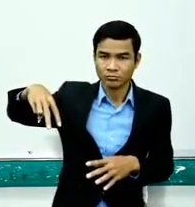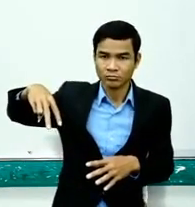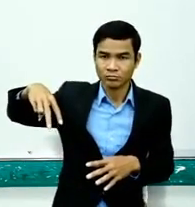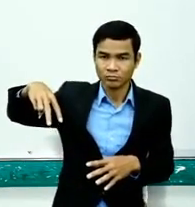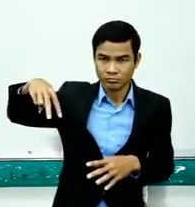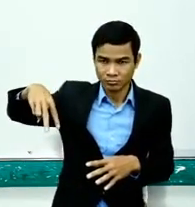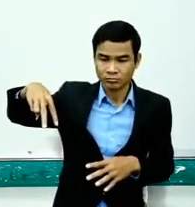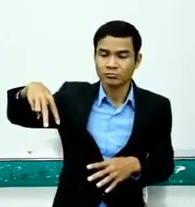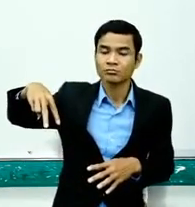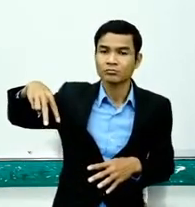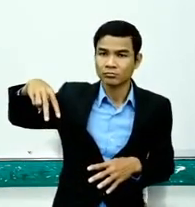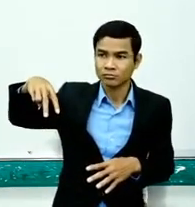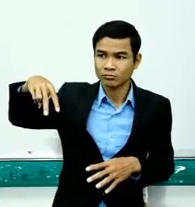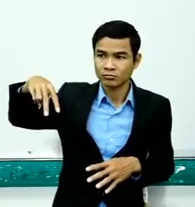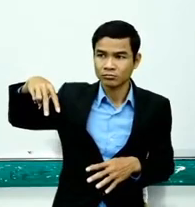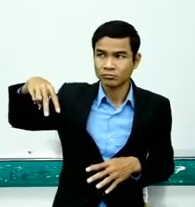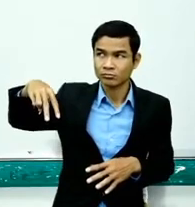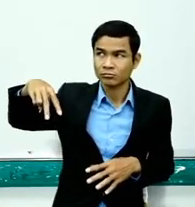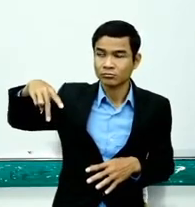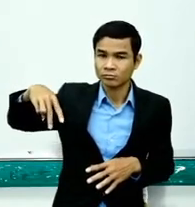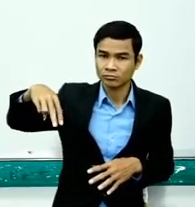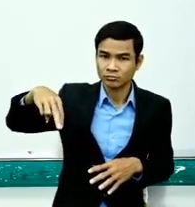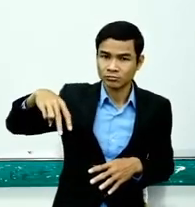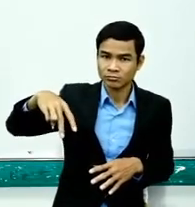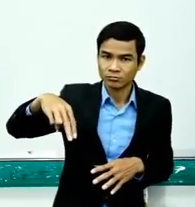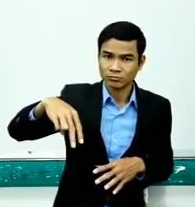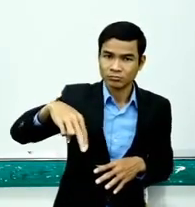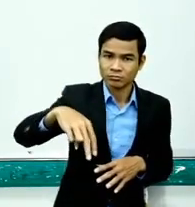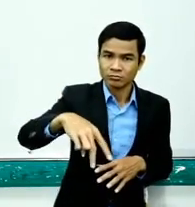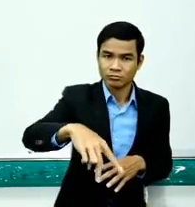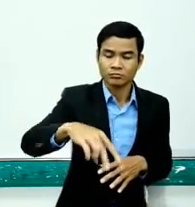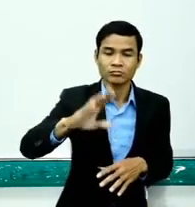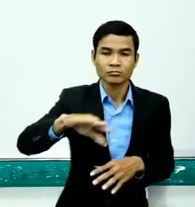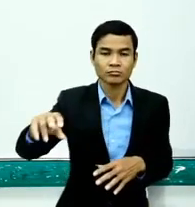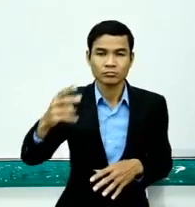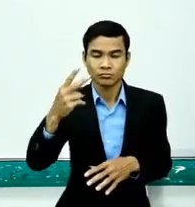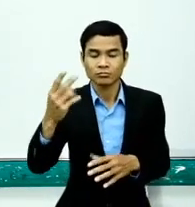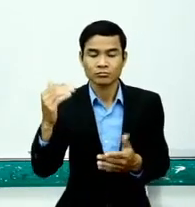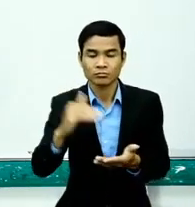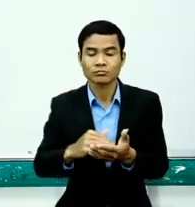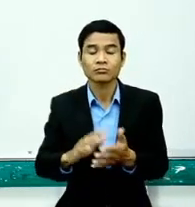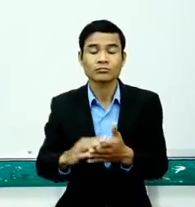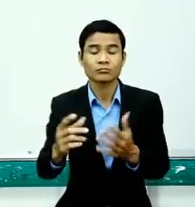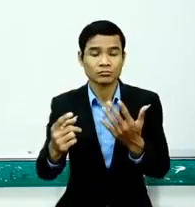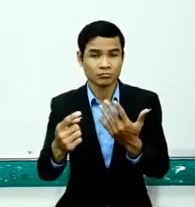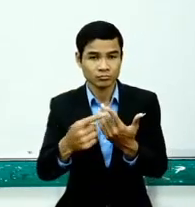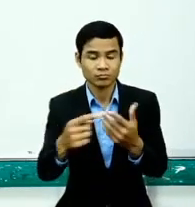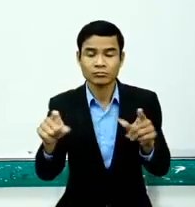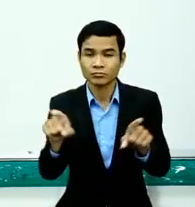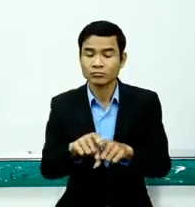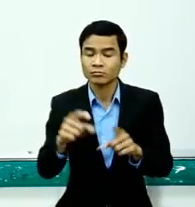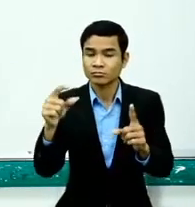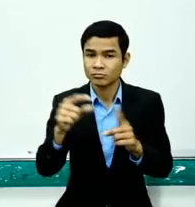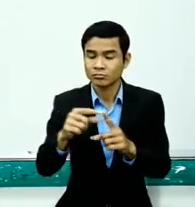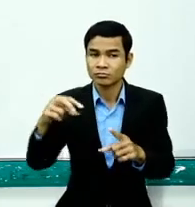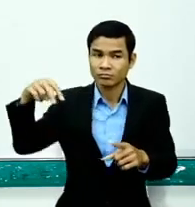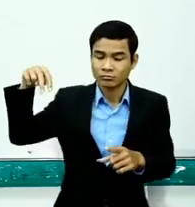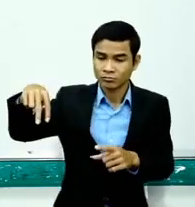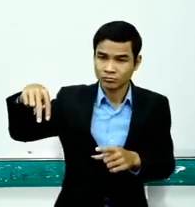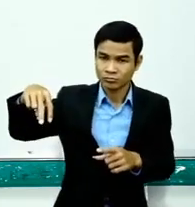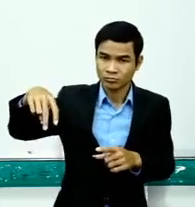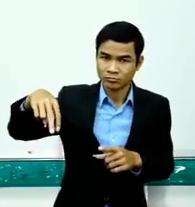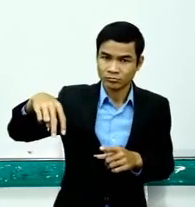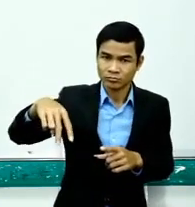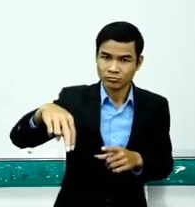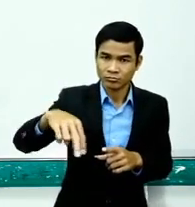យើងសំយងចុះក្រោមហើយរលាស់ចុះចាអញ្ចឹងកូនមើលម្ដងទៀតណាស្រាក់អដូចជាពាកចុះអរគុ